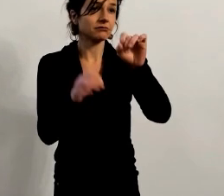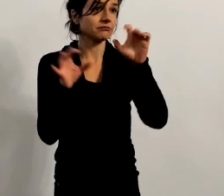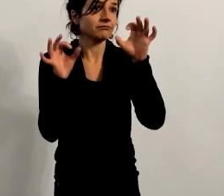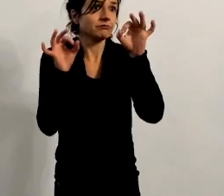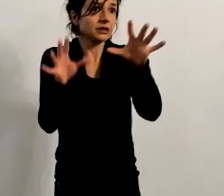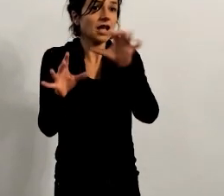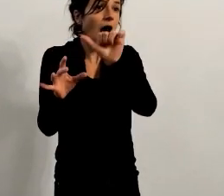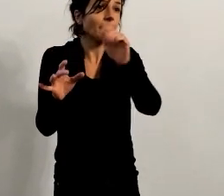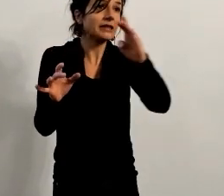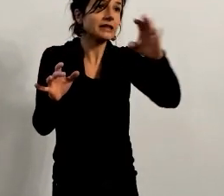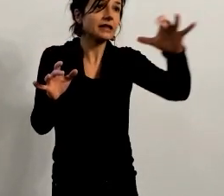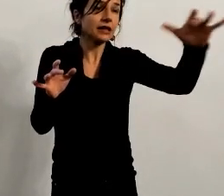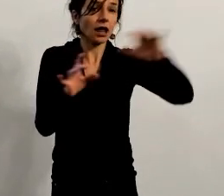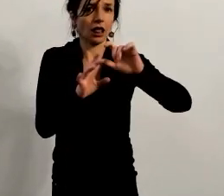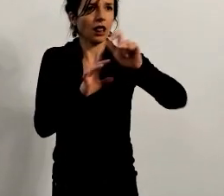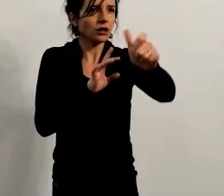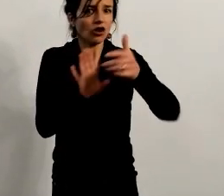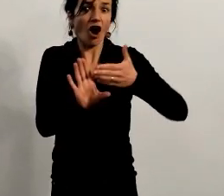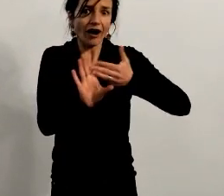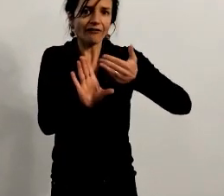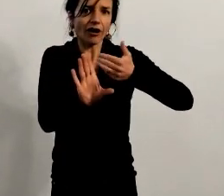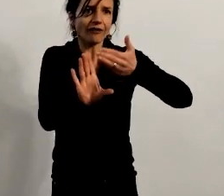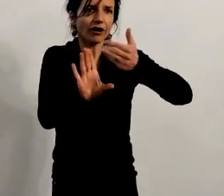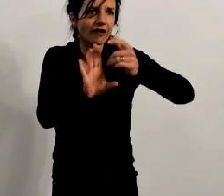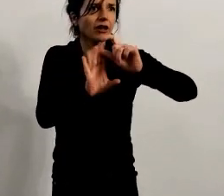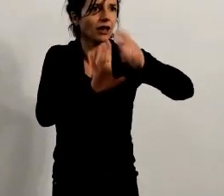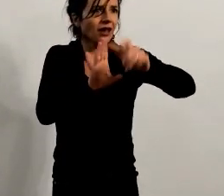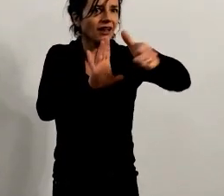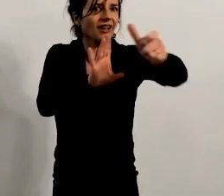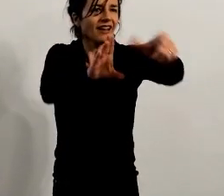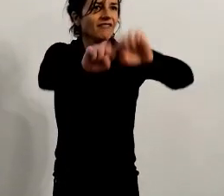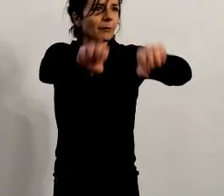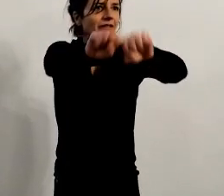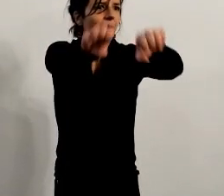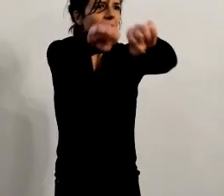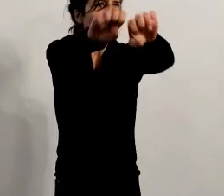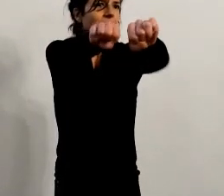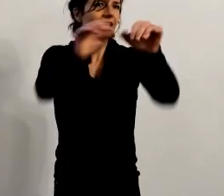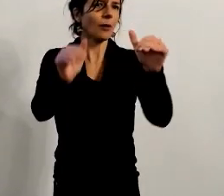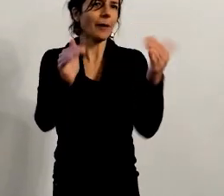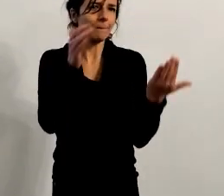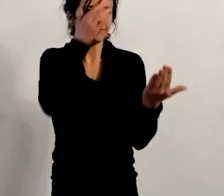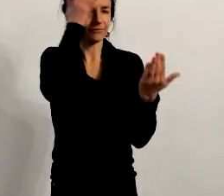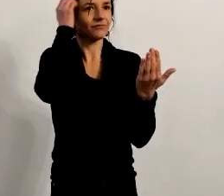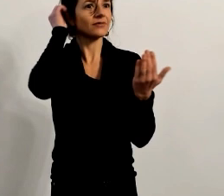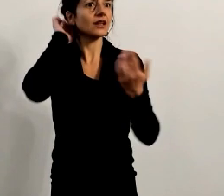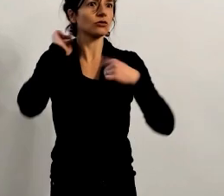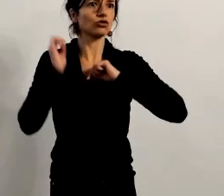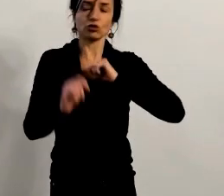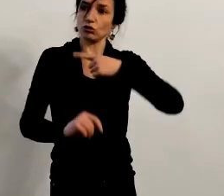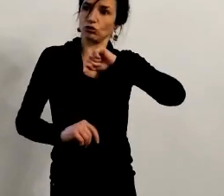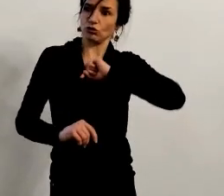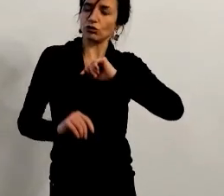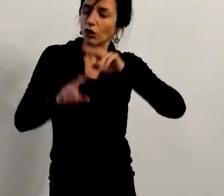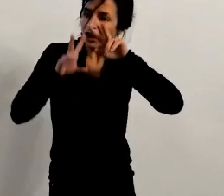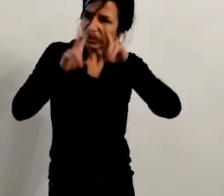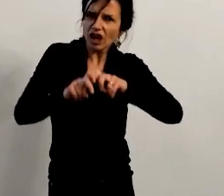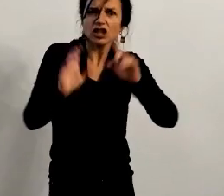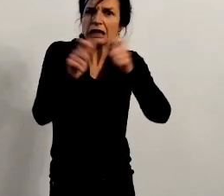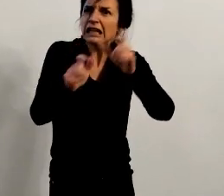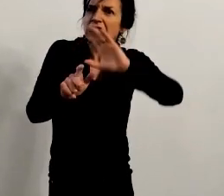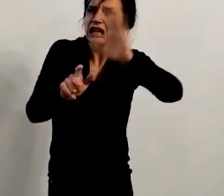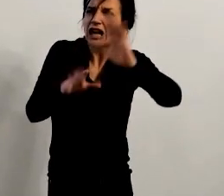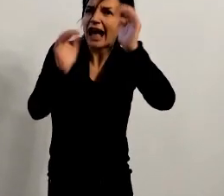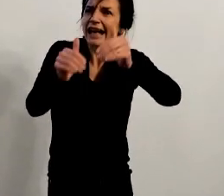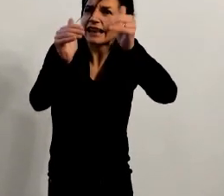pratiquement toujours un train de retard par rapport aux industriels. Et vous voyez qu'ils ont recherché dans ce travail, c'était à peu